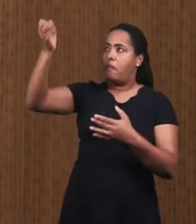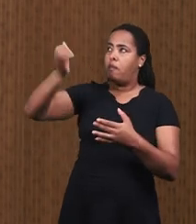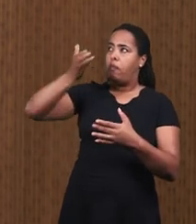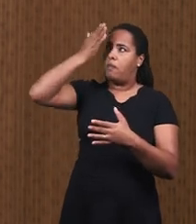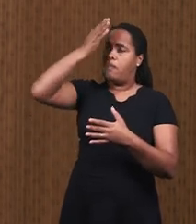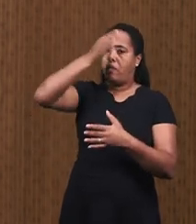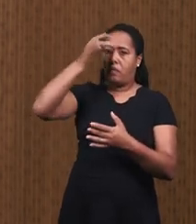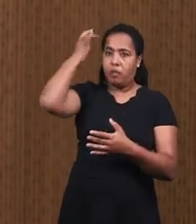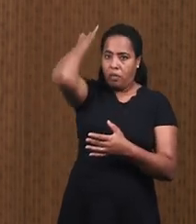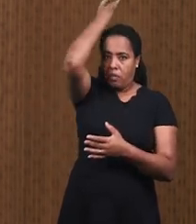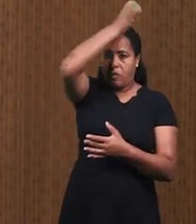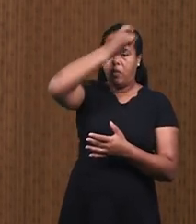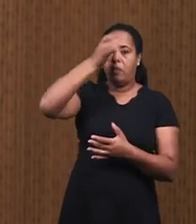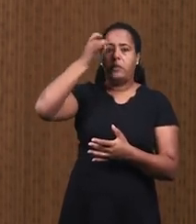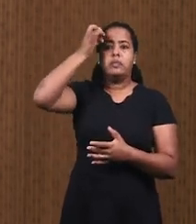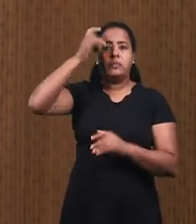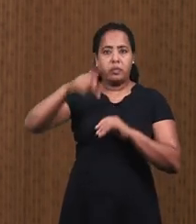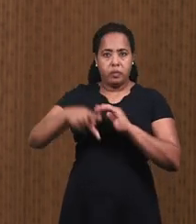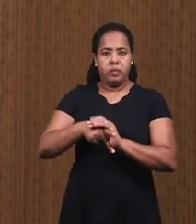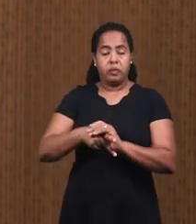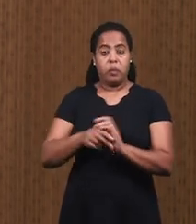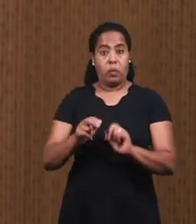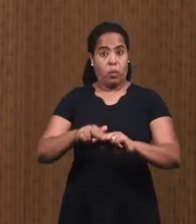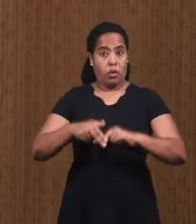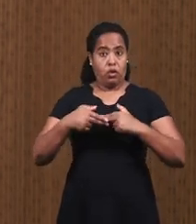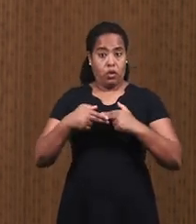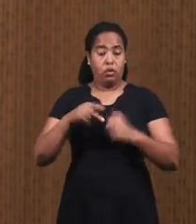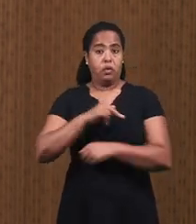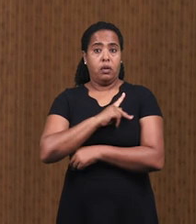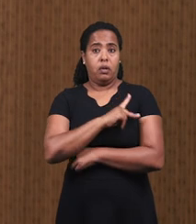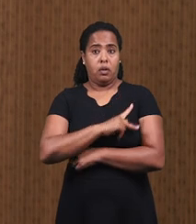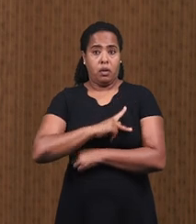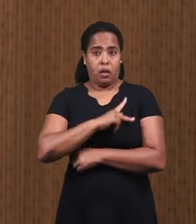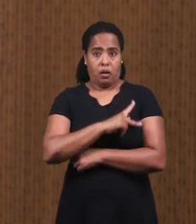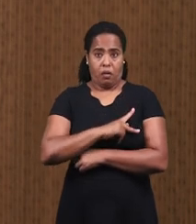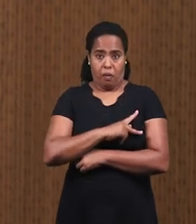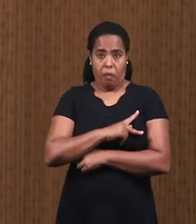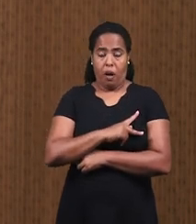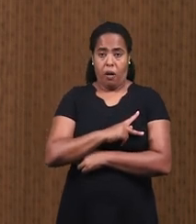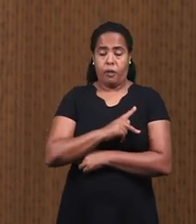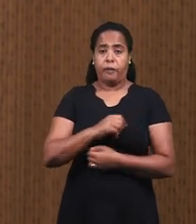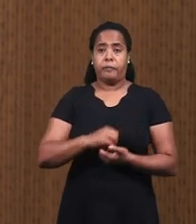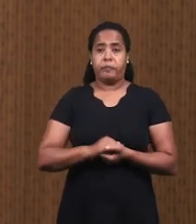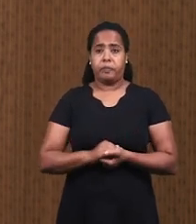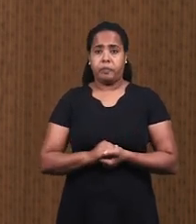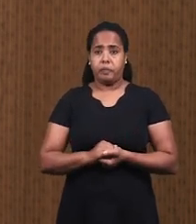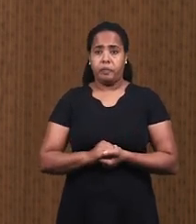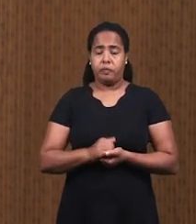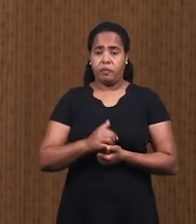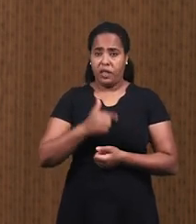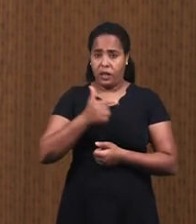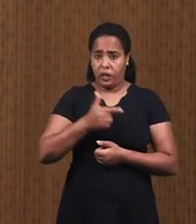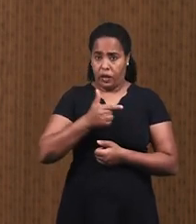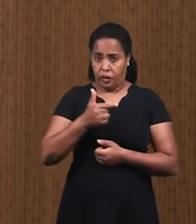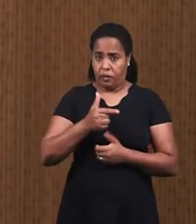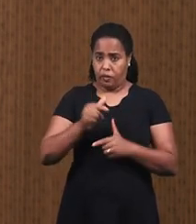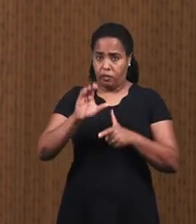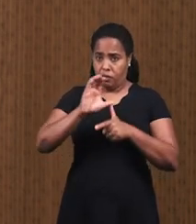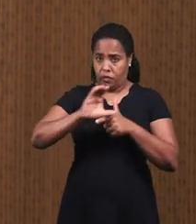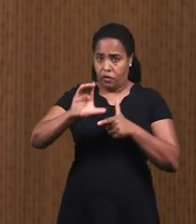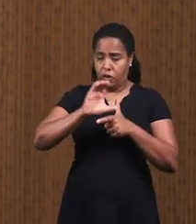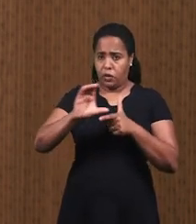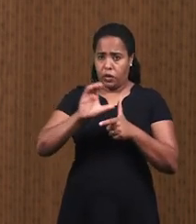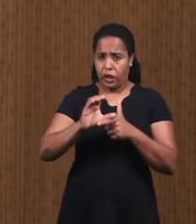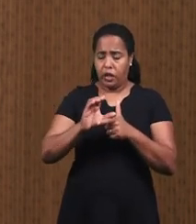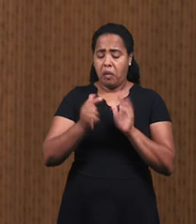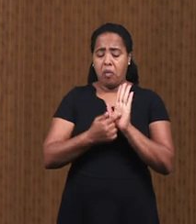du Saint-Esprit. C'est pour cela, Paul, dans la deuxième lettre aux Corinthiens, il dit